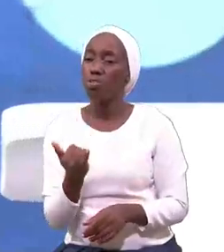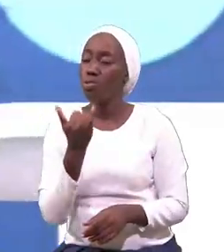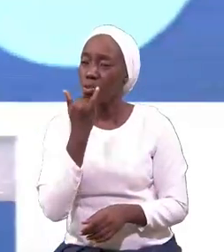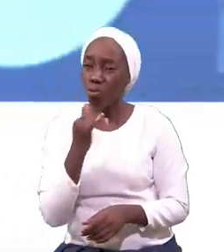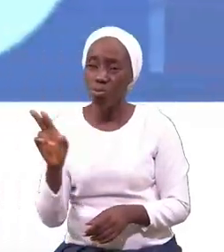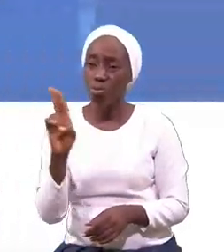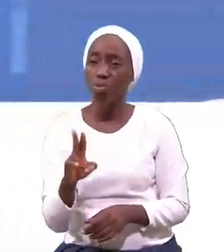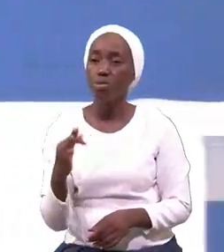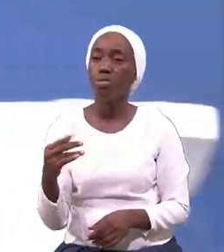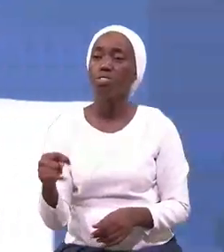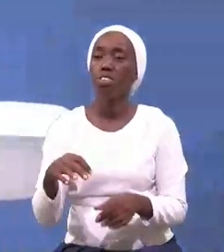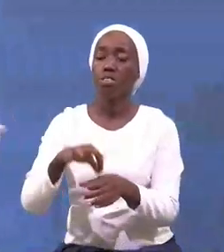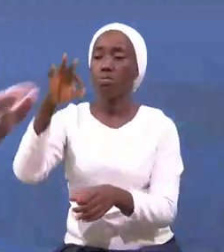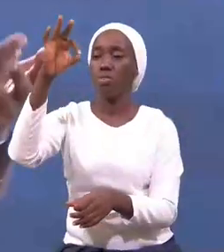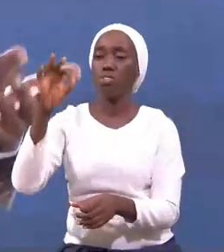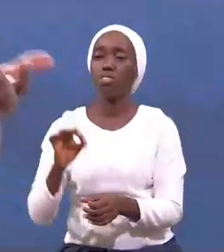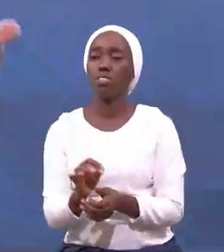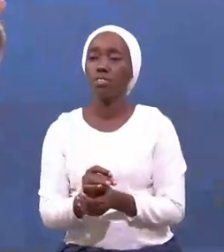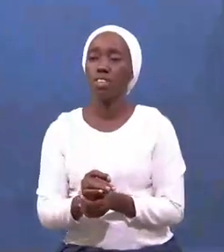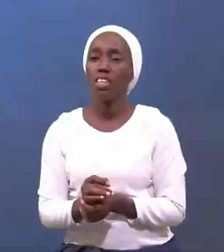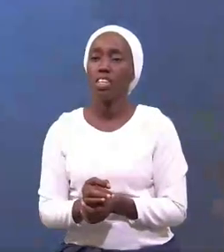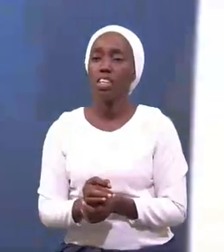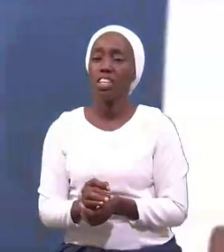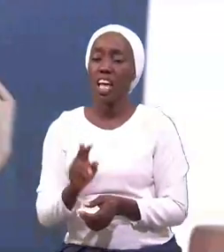N'abuse pas de l'Esprit de Dieu.